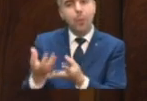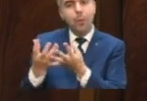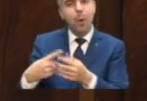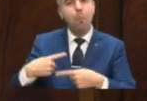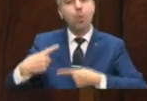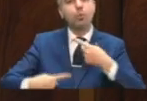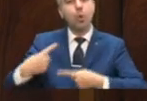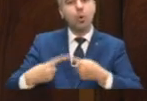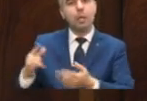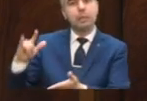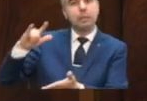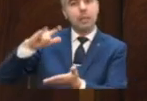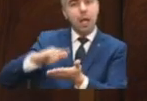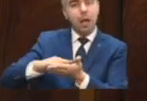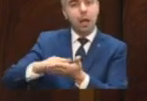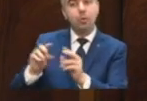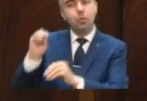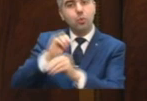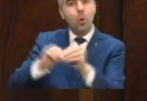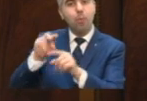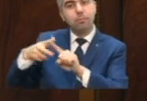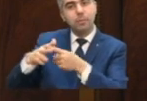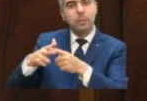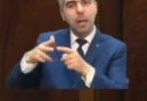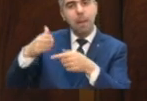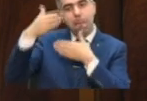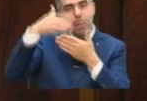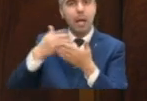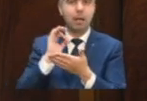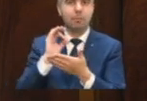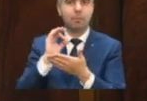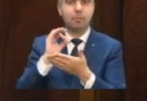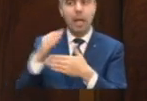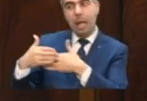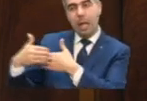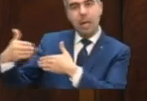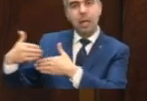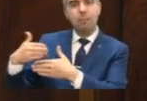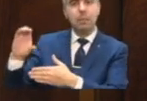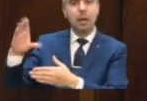المغرب. حتى هادي نقولوا ما كايناش اسيدي نمشيو نشوفوهم، راه حدانا غير في المواصل.